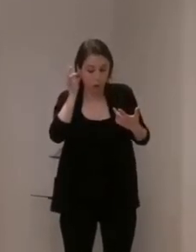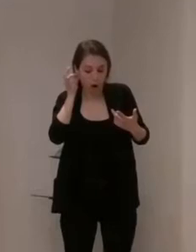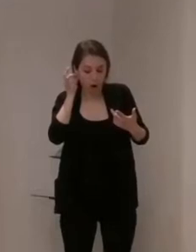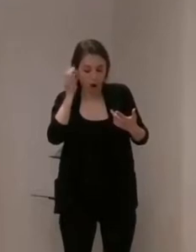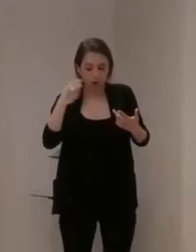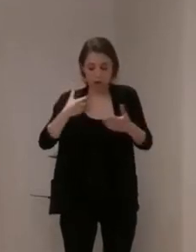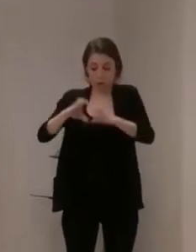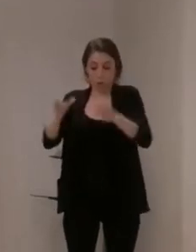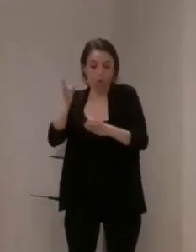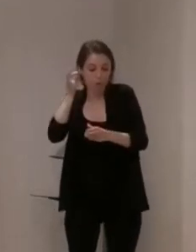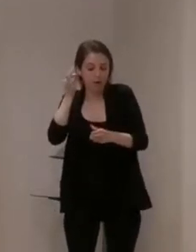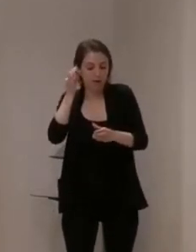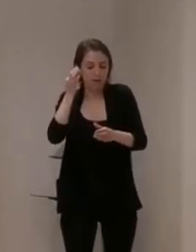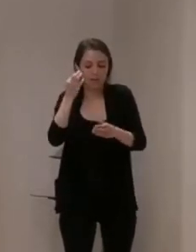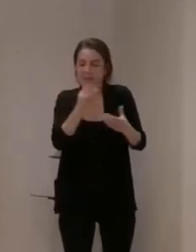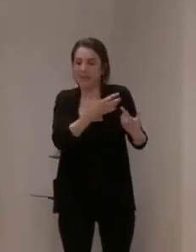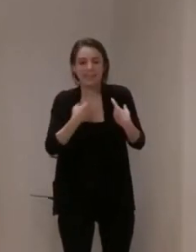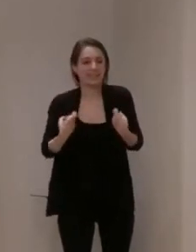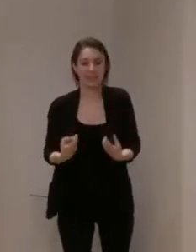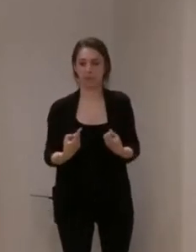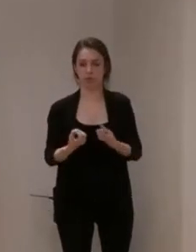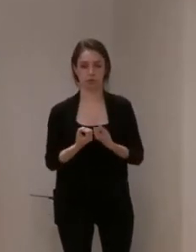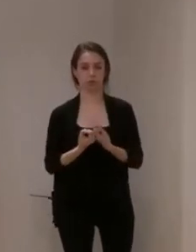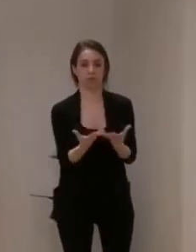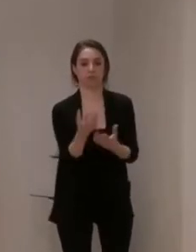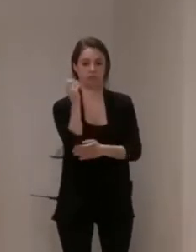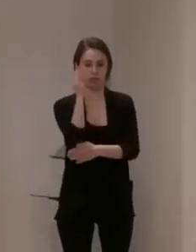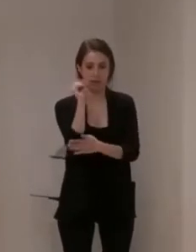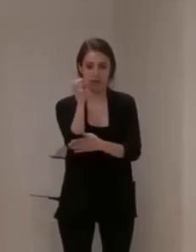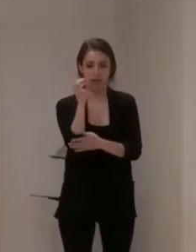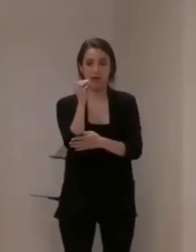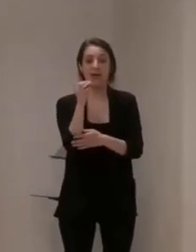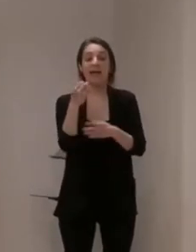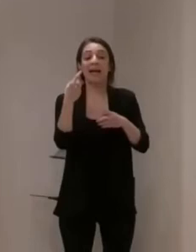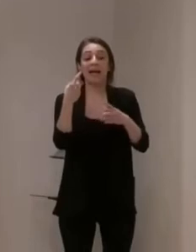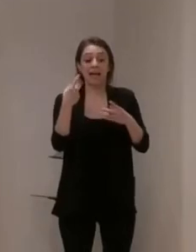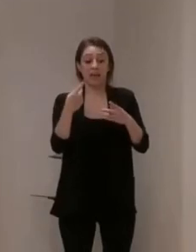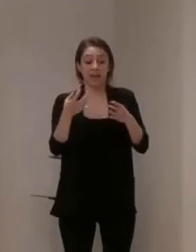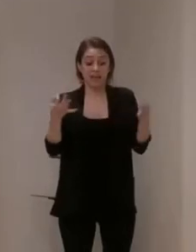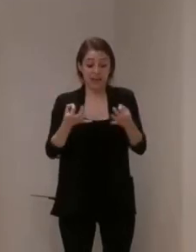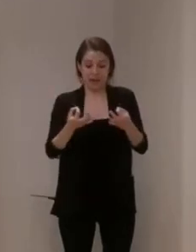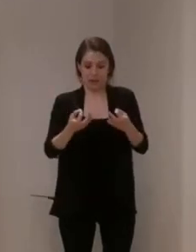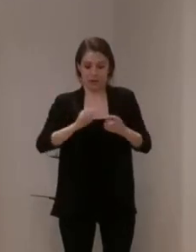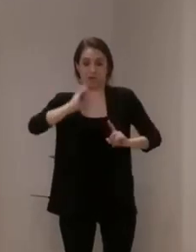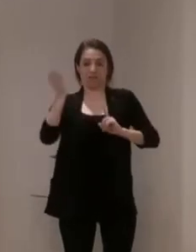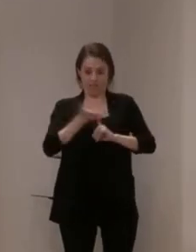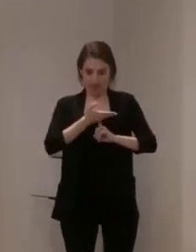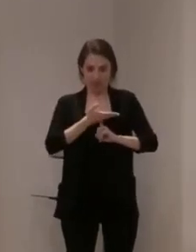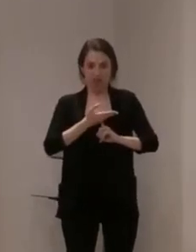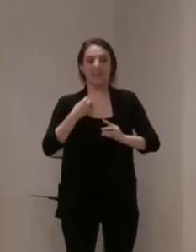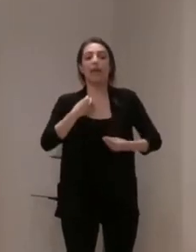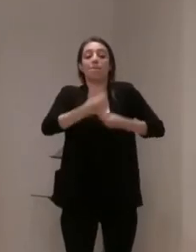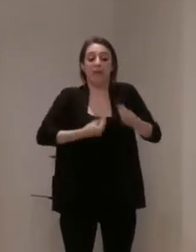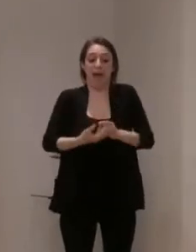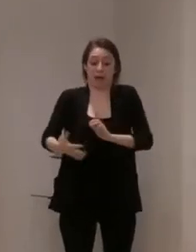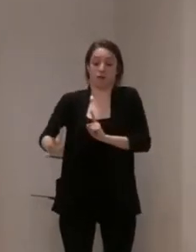és precisament doncs, explicar què és el que ens va passar i què és el que ens van fer el fet de ser dones en aquella